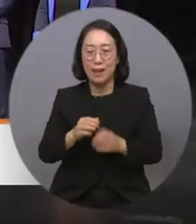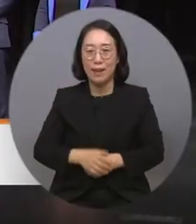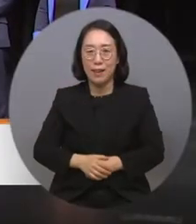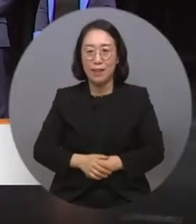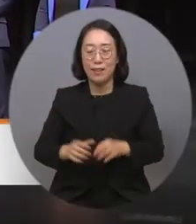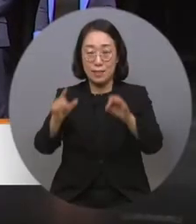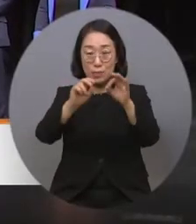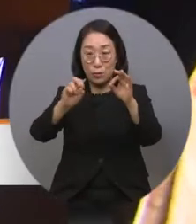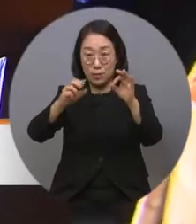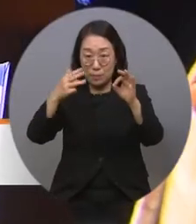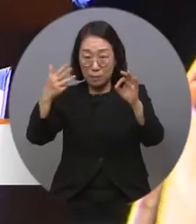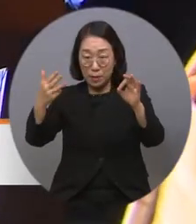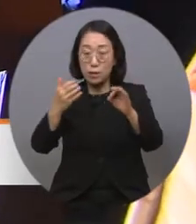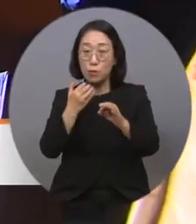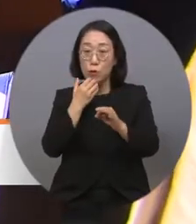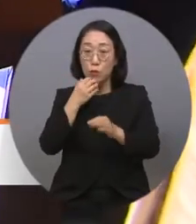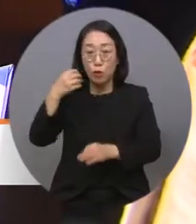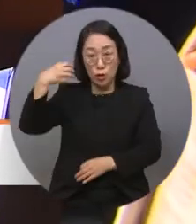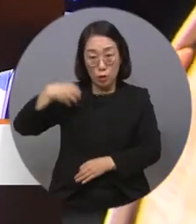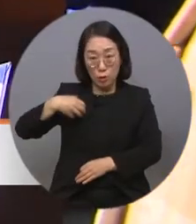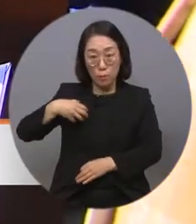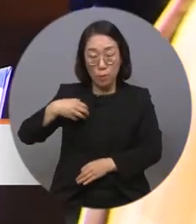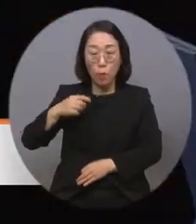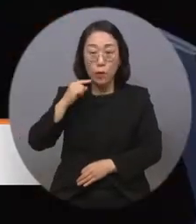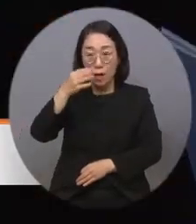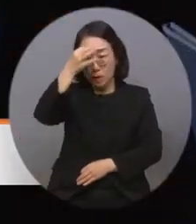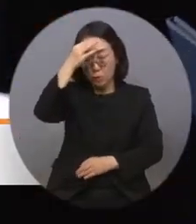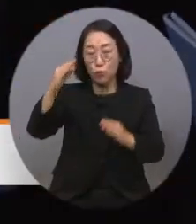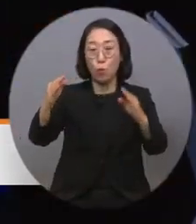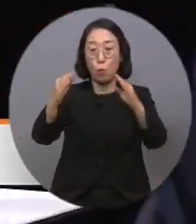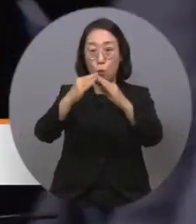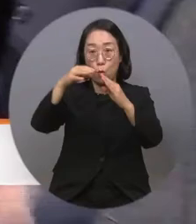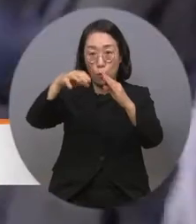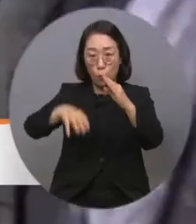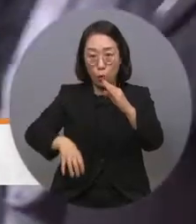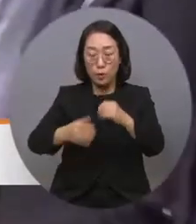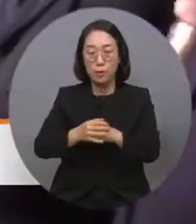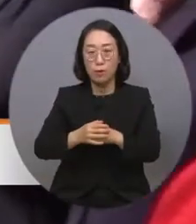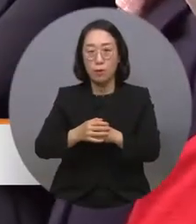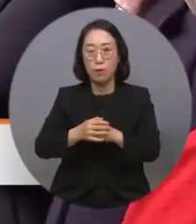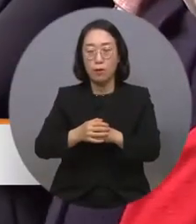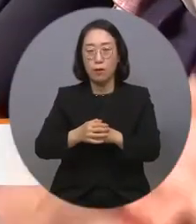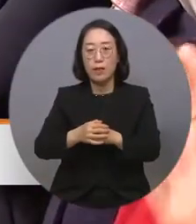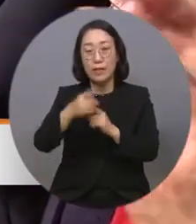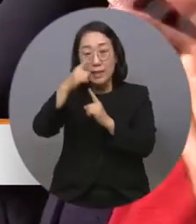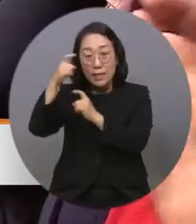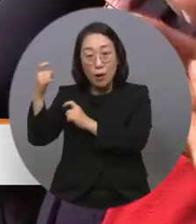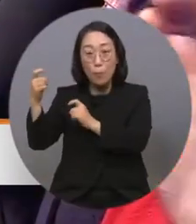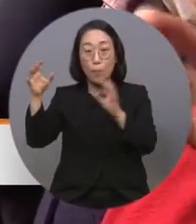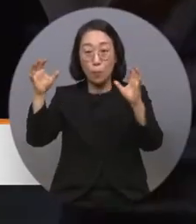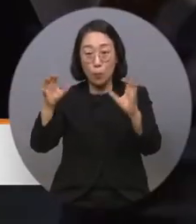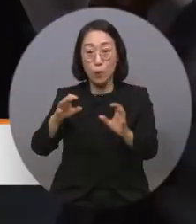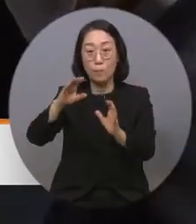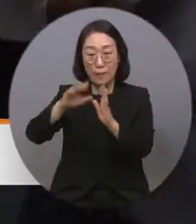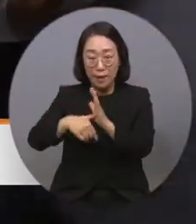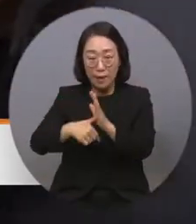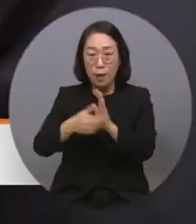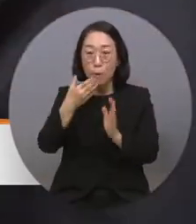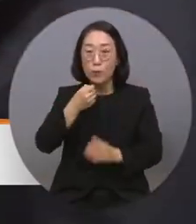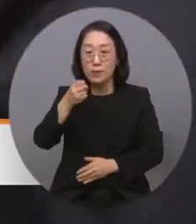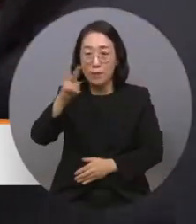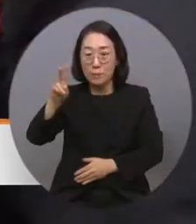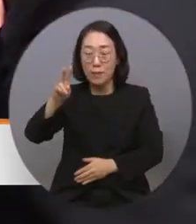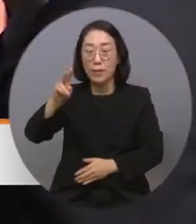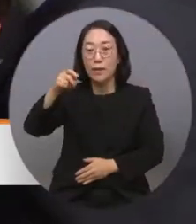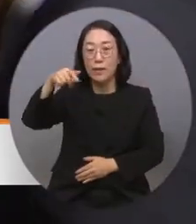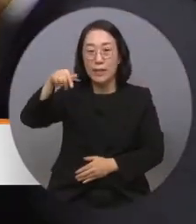지난 10월 28일 서울 영등포 아트홀에서 열린 TV서울 개국 8주년 기념행사가 열린 가운데 복지TV